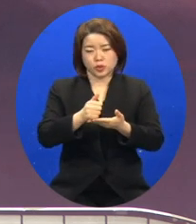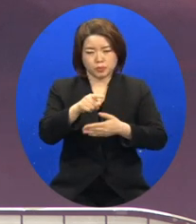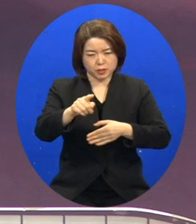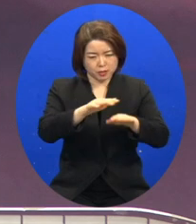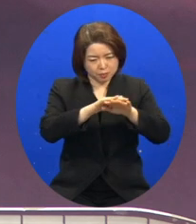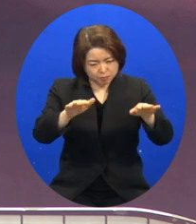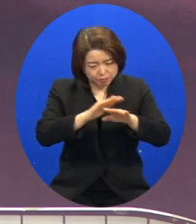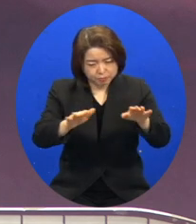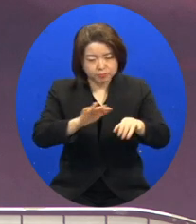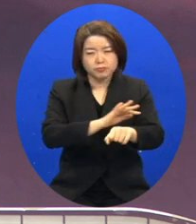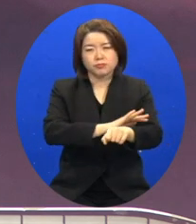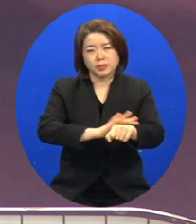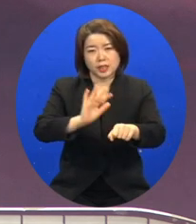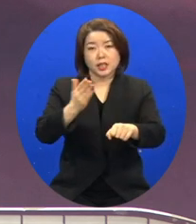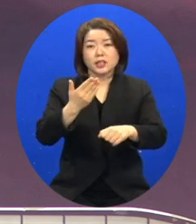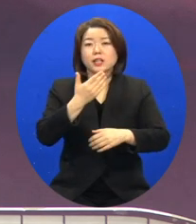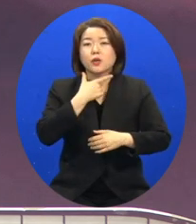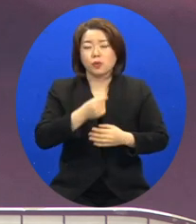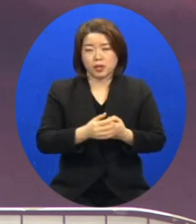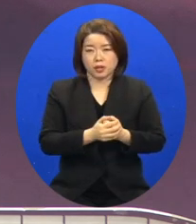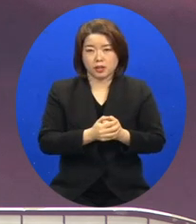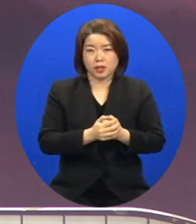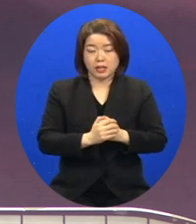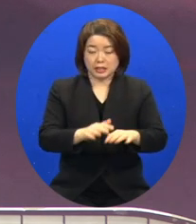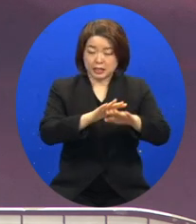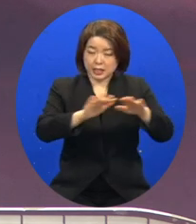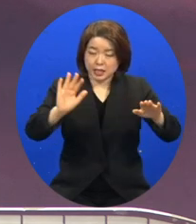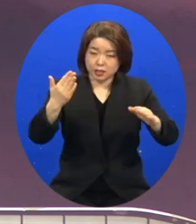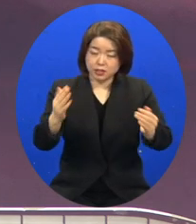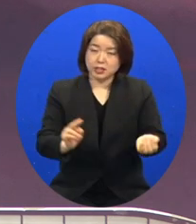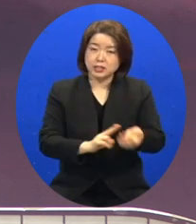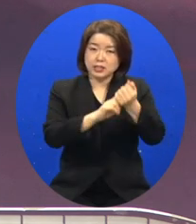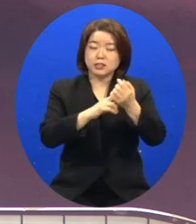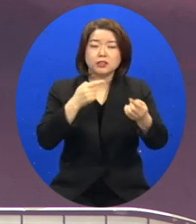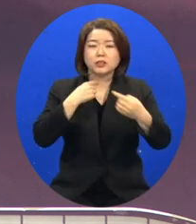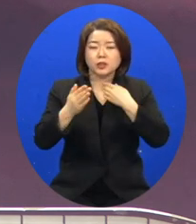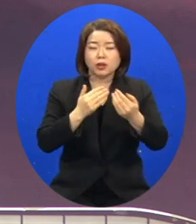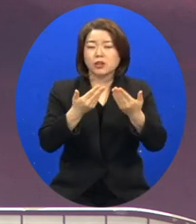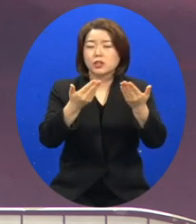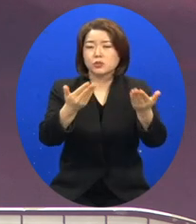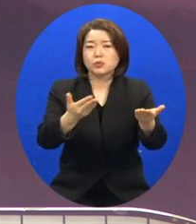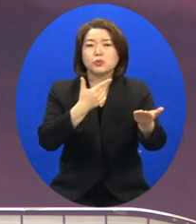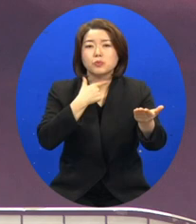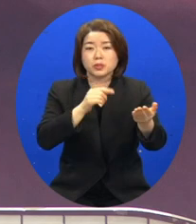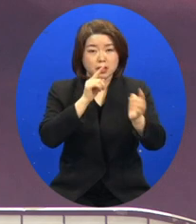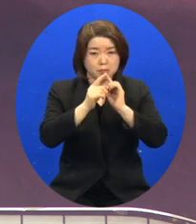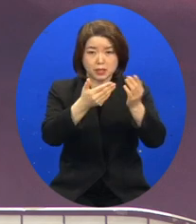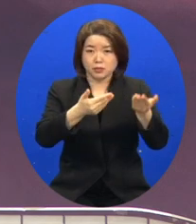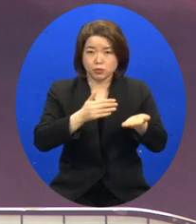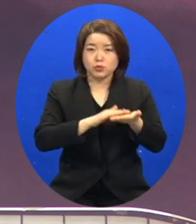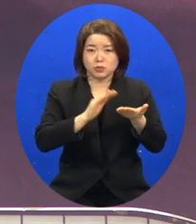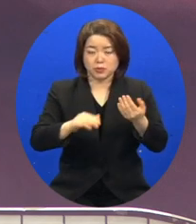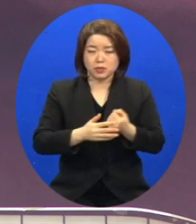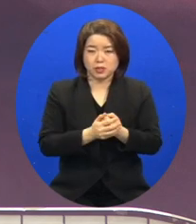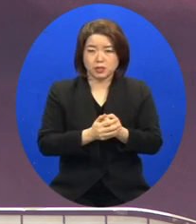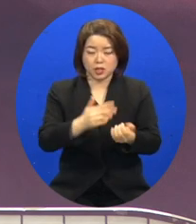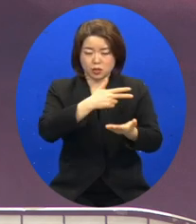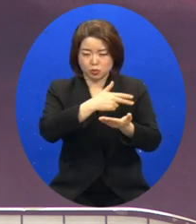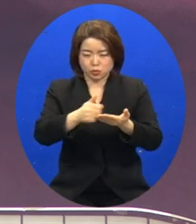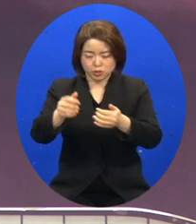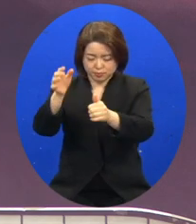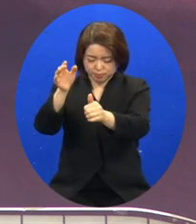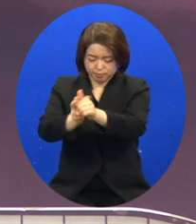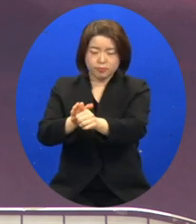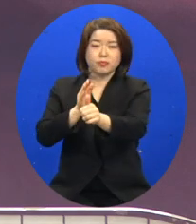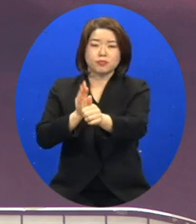원하십니까 해결 되어지는 기적을 경험하게 해주고 싶어 하십니다 주님께 그렇다고 하십시오